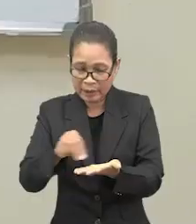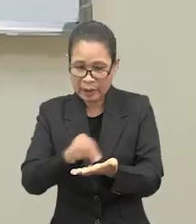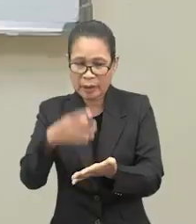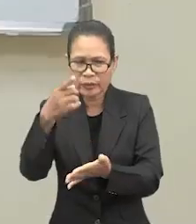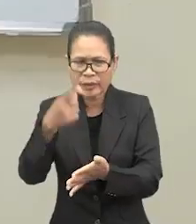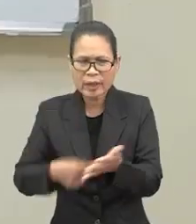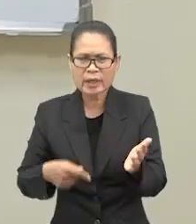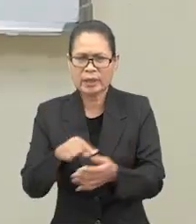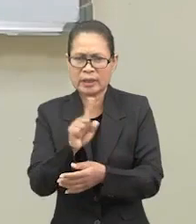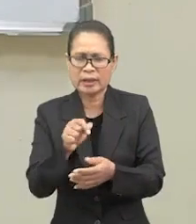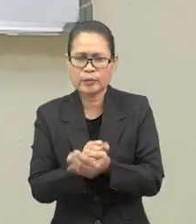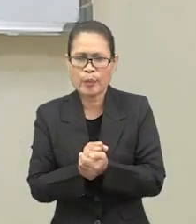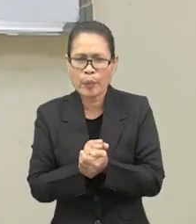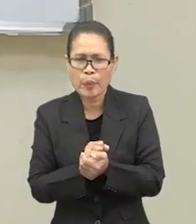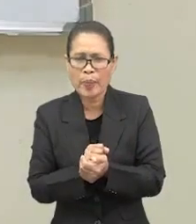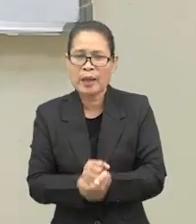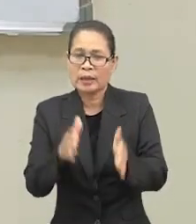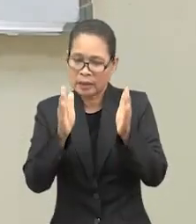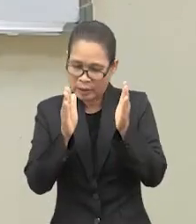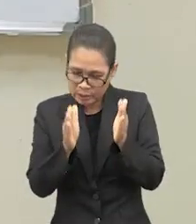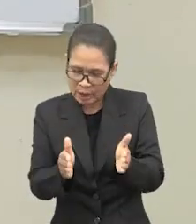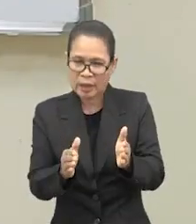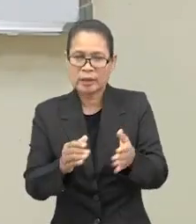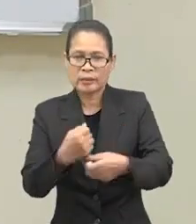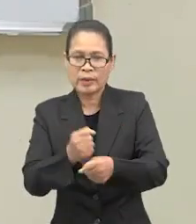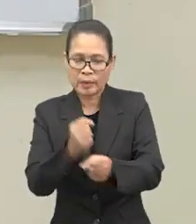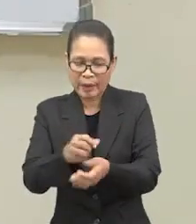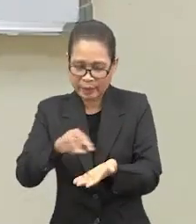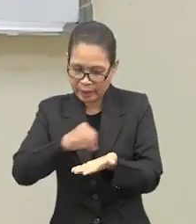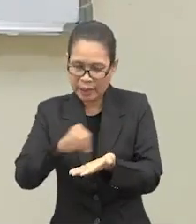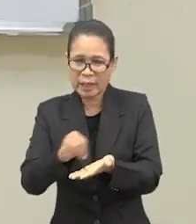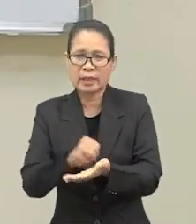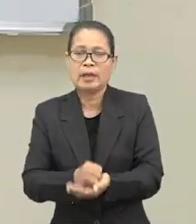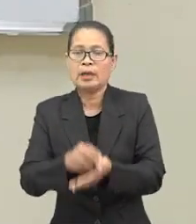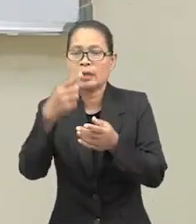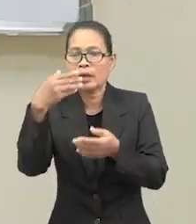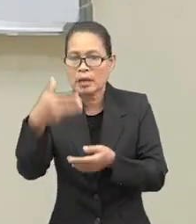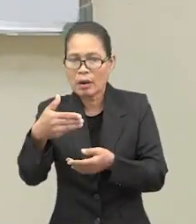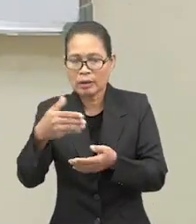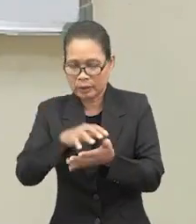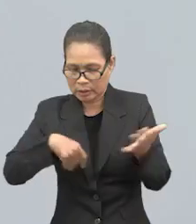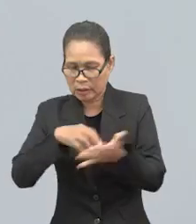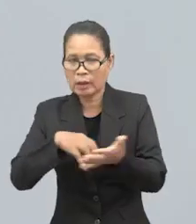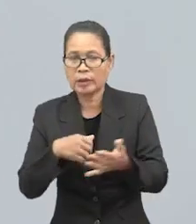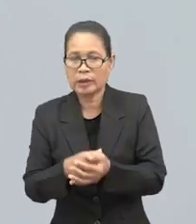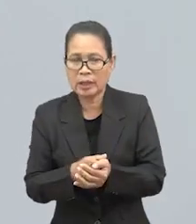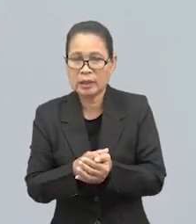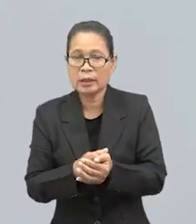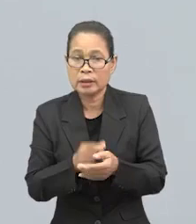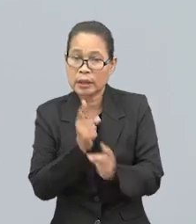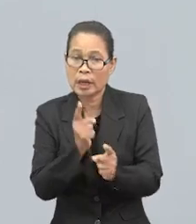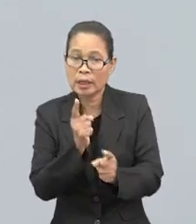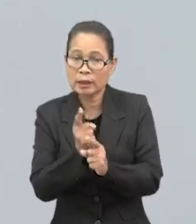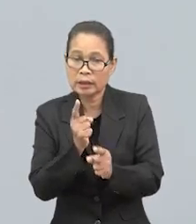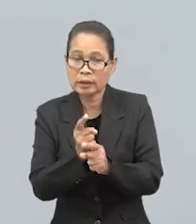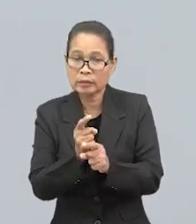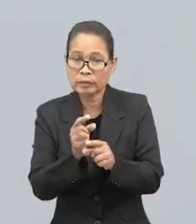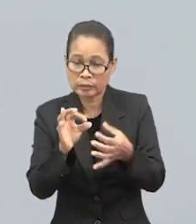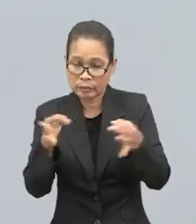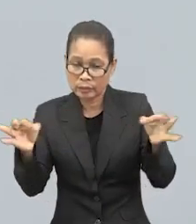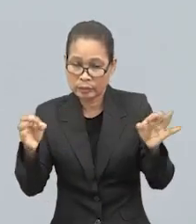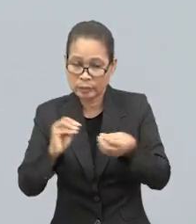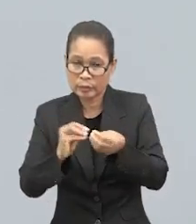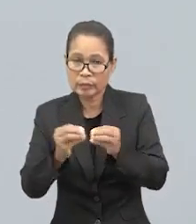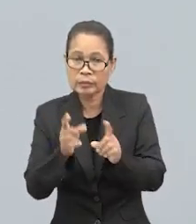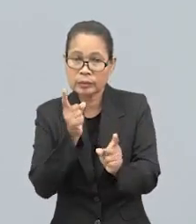trớ phơ bảo man vị thí. Ở vầy. Chà chắc nở xót dừng phơ bảo man vị thí. Đỏ. Chắc trớ chung mùi nâng lọ